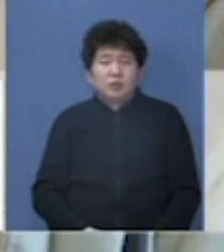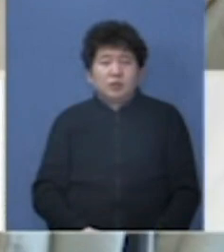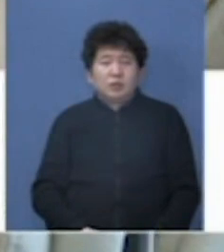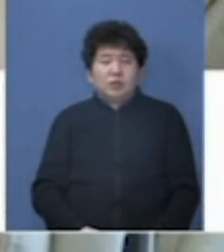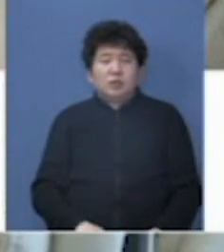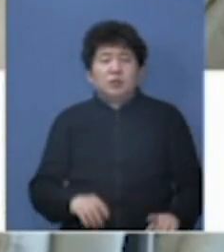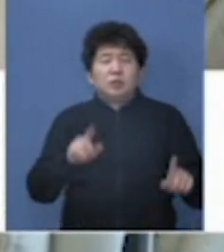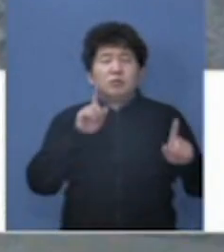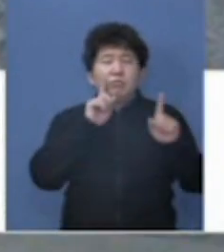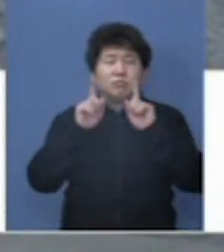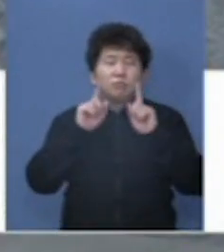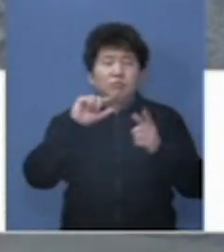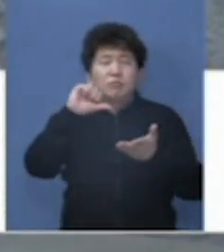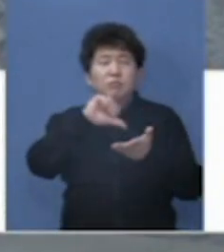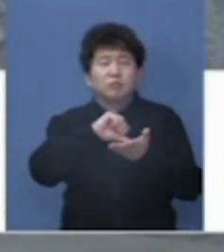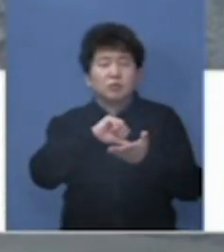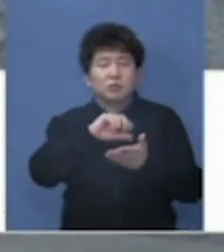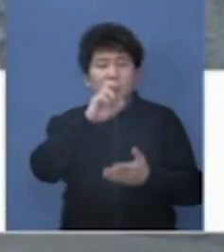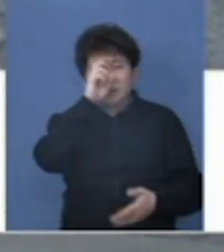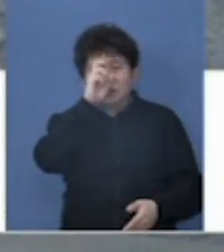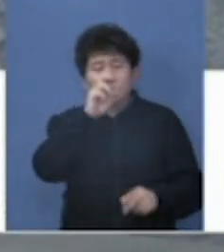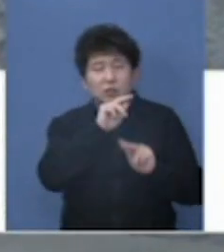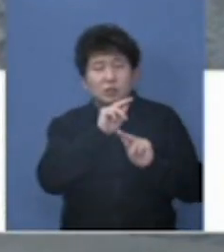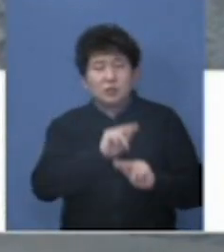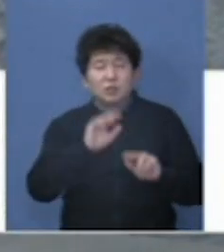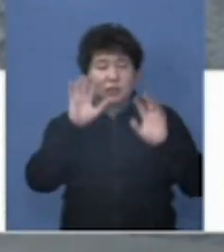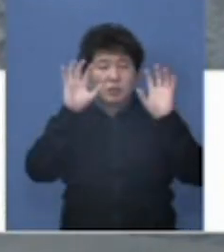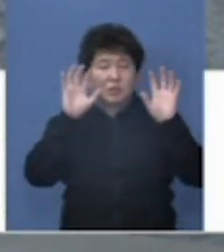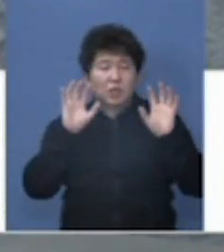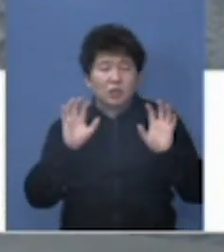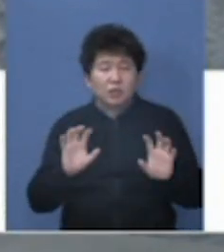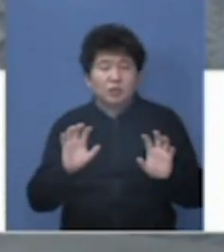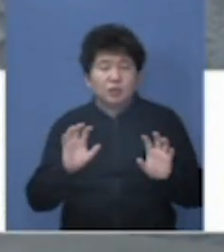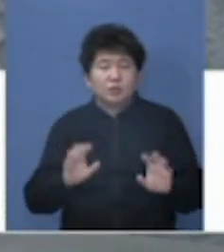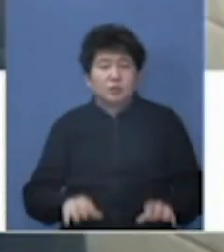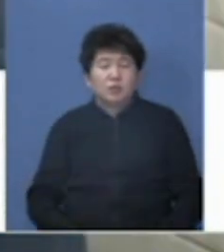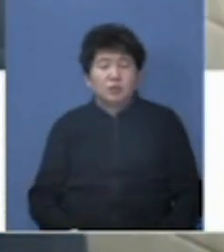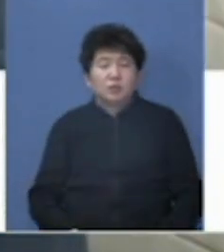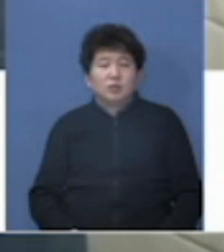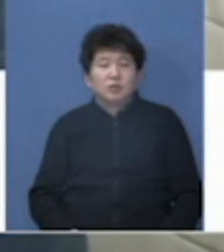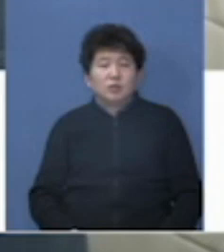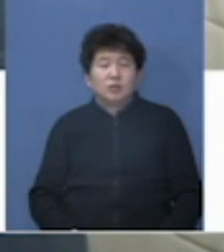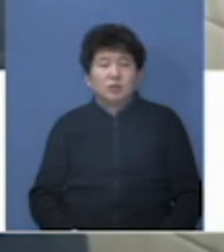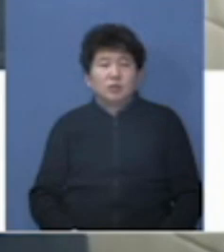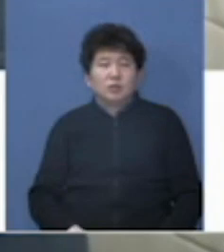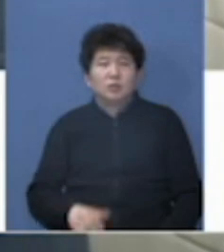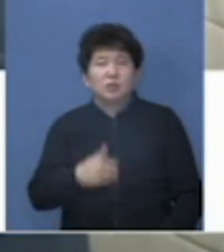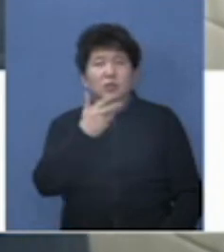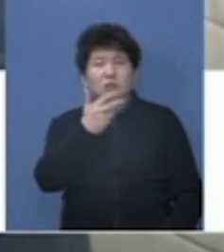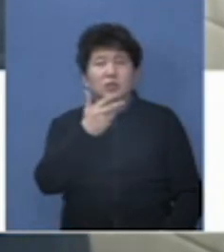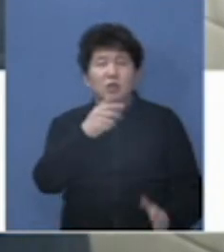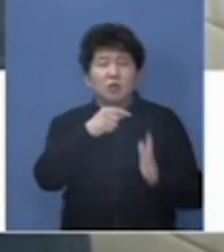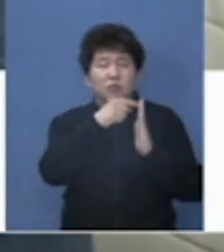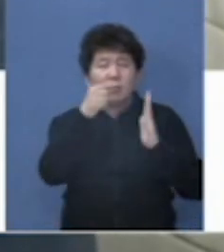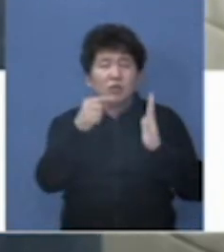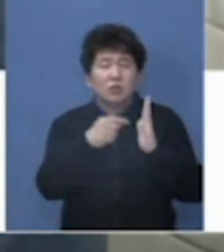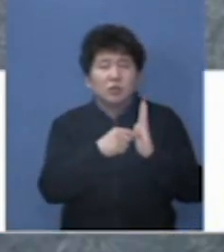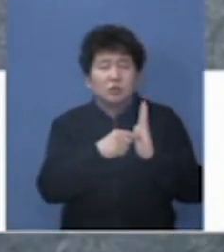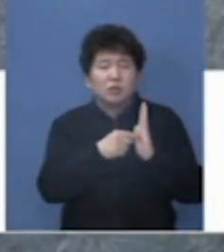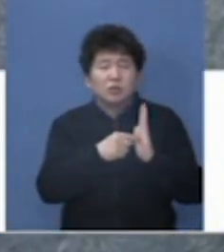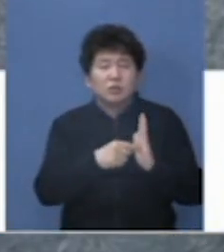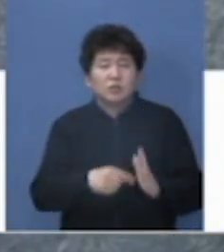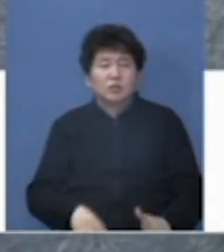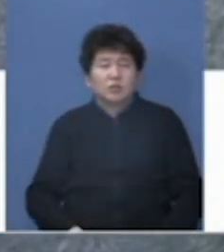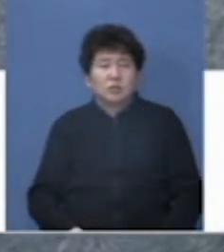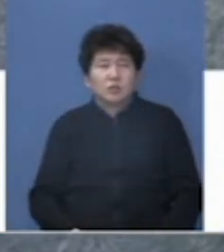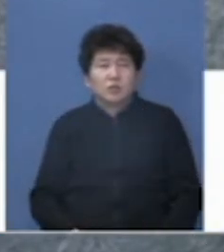Отырысқа қатысушылар мемлекеттік қызмет саласындағы заңнаманың сақталуына талдау жүргізді. Күн тәртібінде үш мәселе. Алдымен әдеп жөндегі